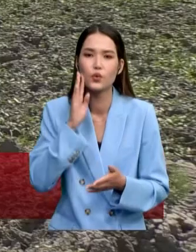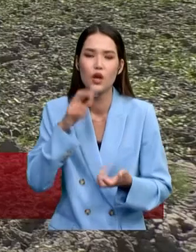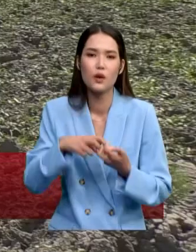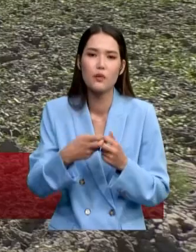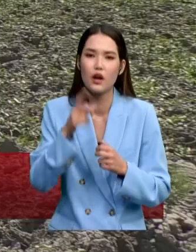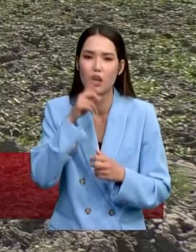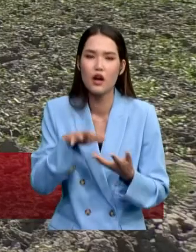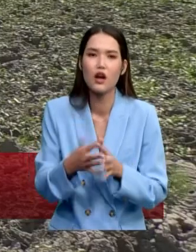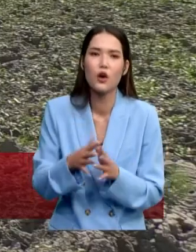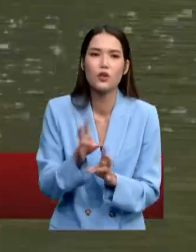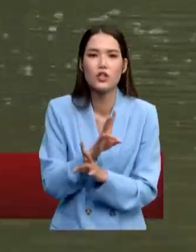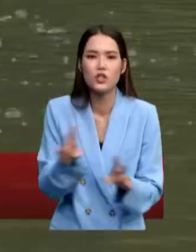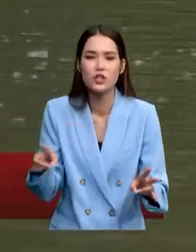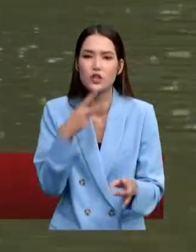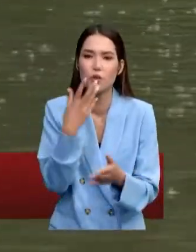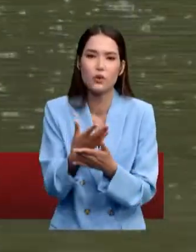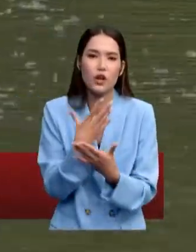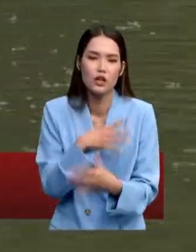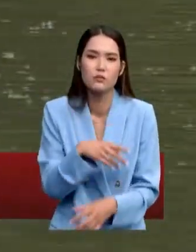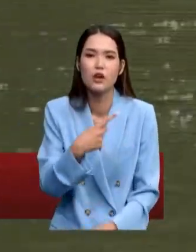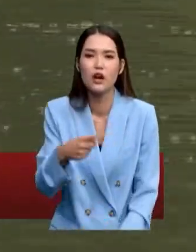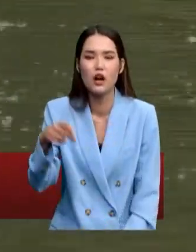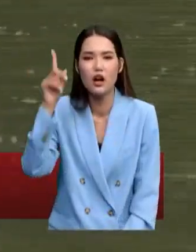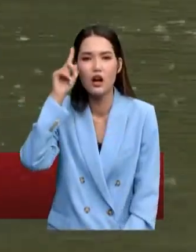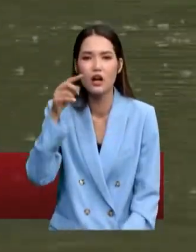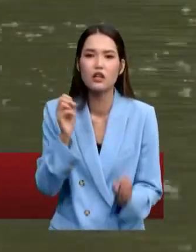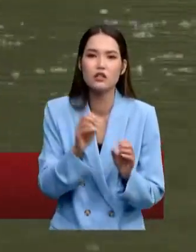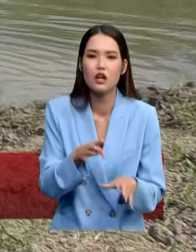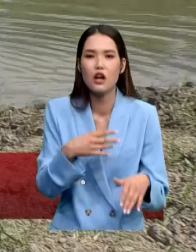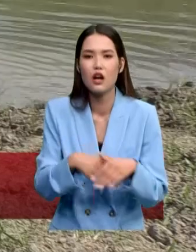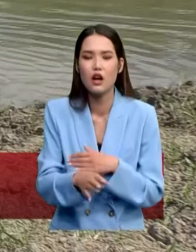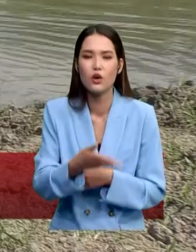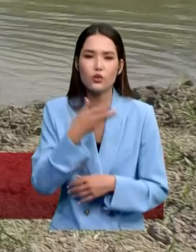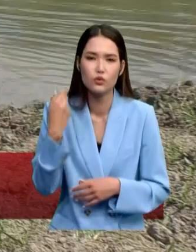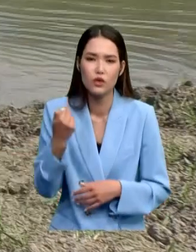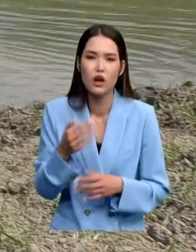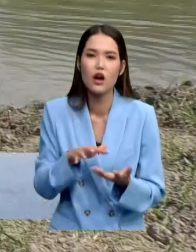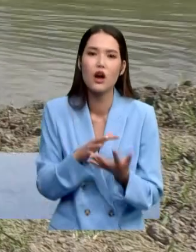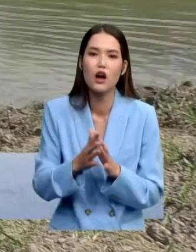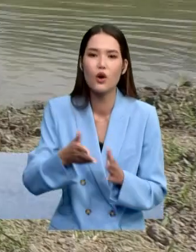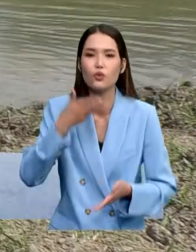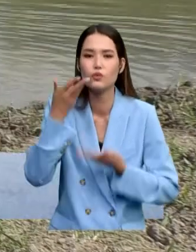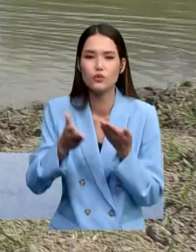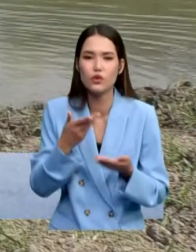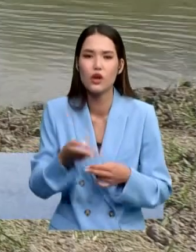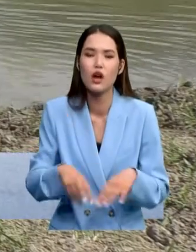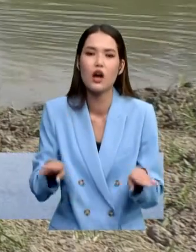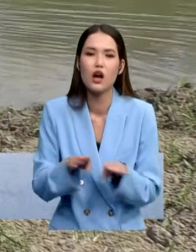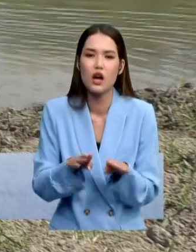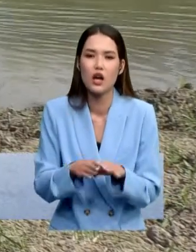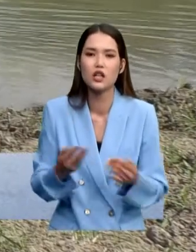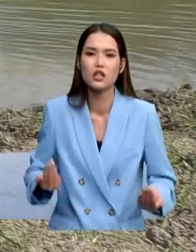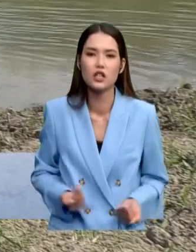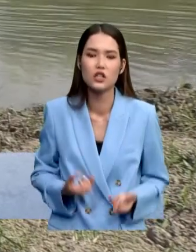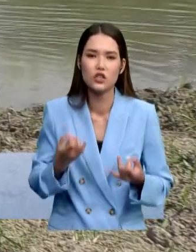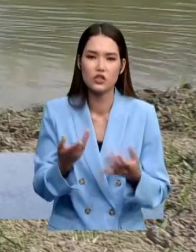болмағанда ауылдан ешкім көшпес еді. Қалғандары ата жұрттарын тастап кеткісі жоқ. Ауылдықтарды асырап отырған жалғыз тіршілік нәрі осы